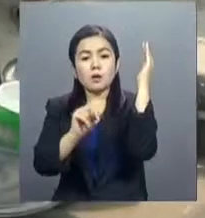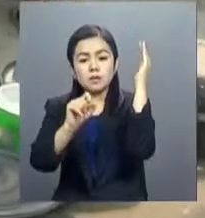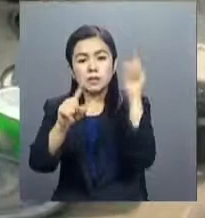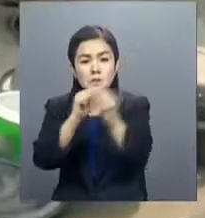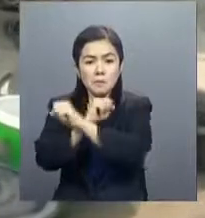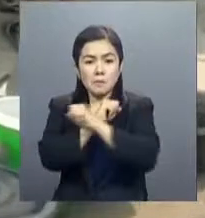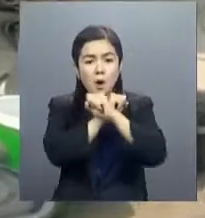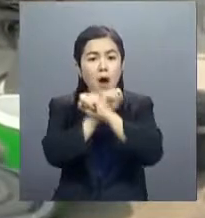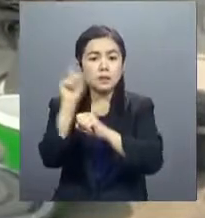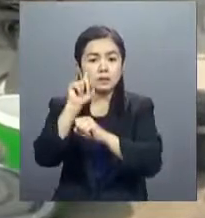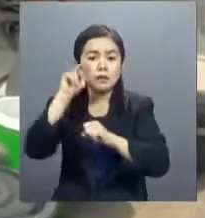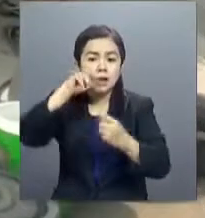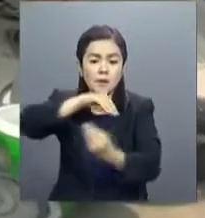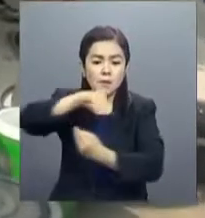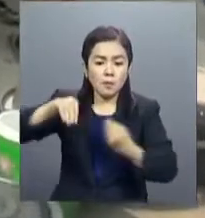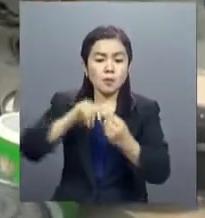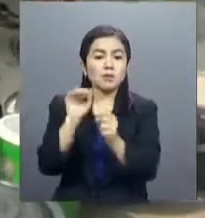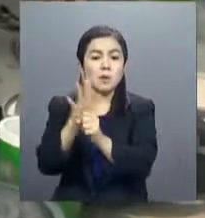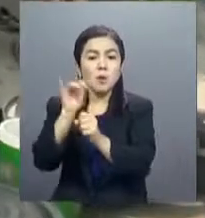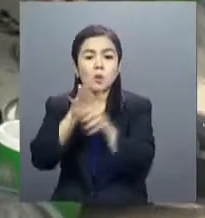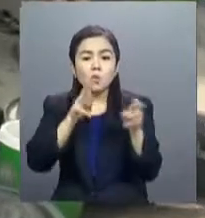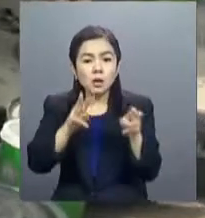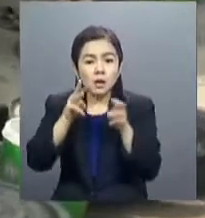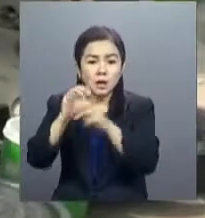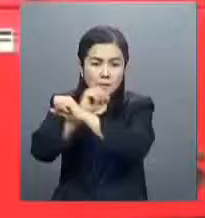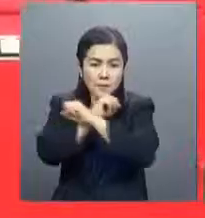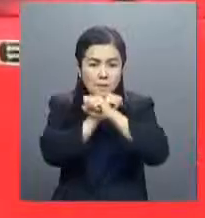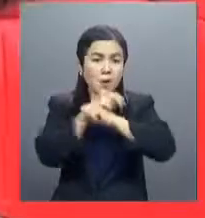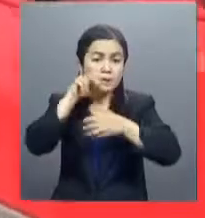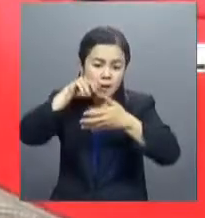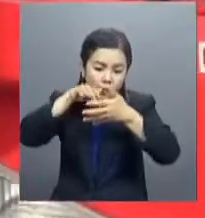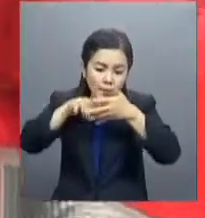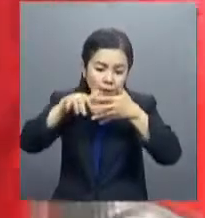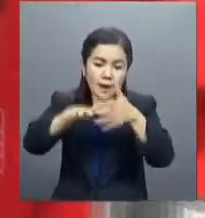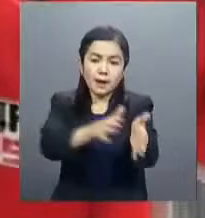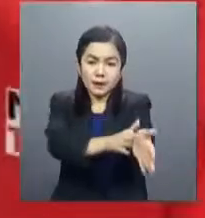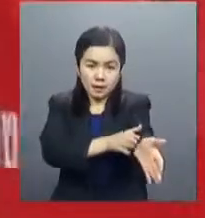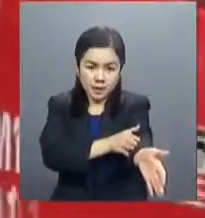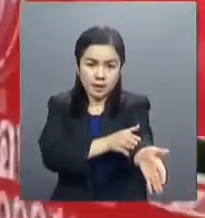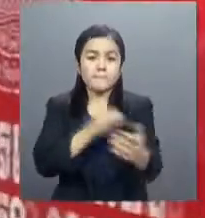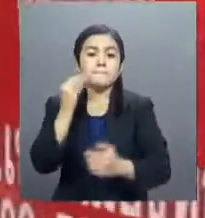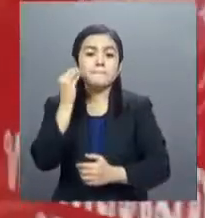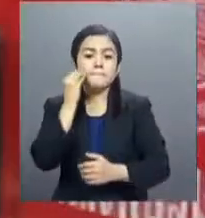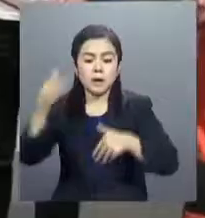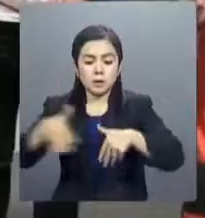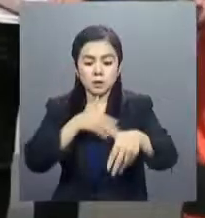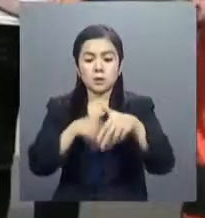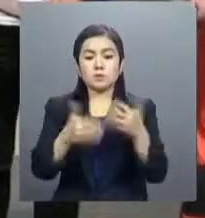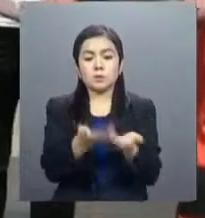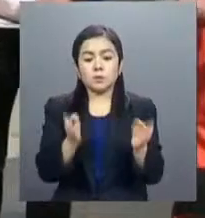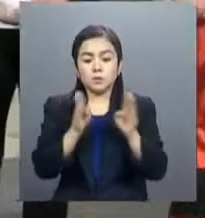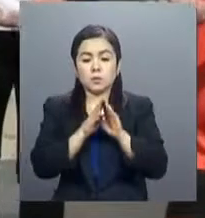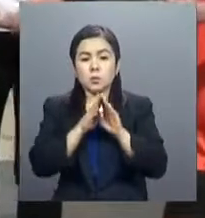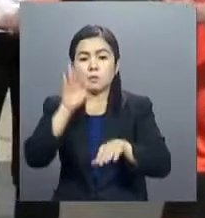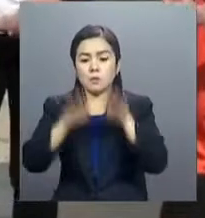กันการขาดแคลนน้ำในการผลิตน้ำประปาค่ะด้านชาวบ้านกว่า 40คเรือนในอำเภอ